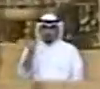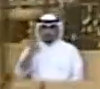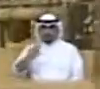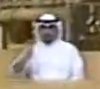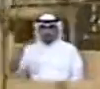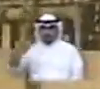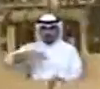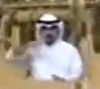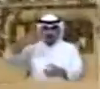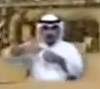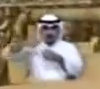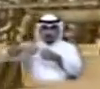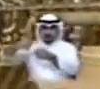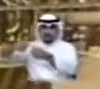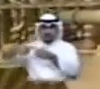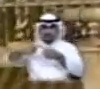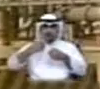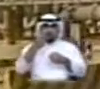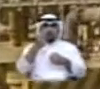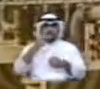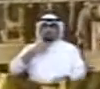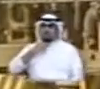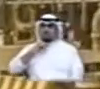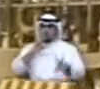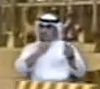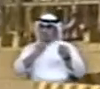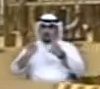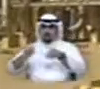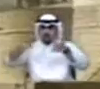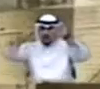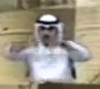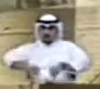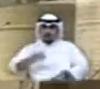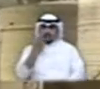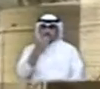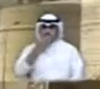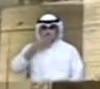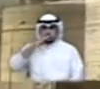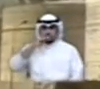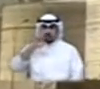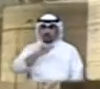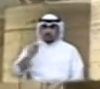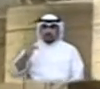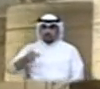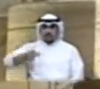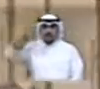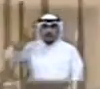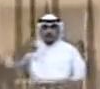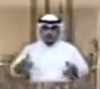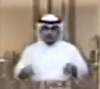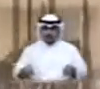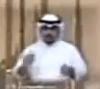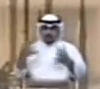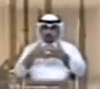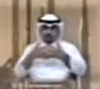تسير ومنذ الصباح الباكر بشكل طبيعي، فضلا عن تحسن عمليات إنتاج النفط والغاز بشكل تدريجي في شركة نفط